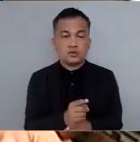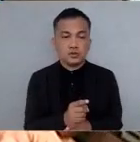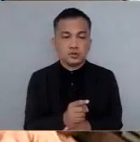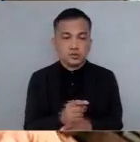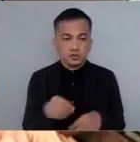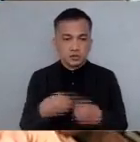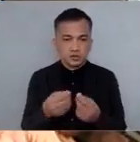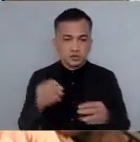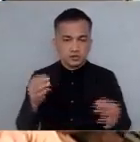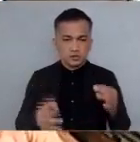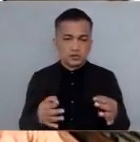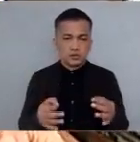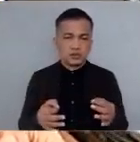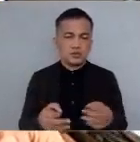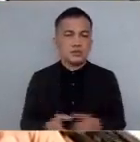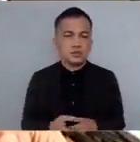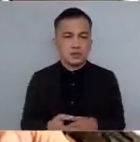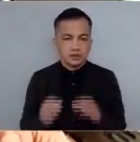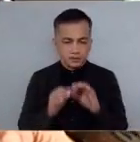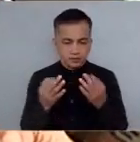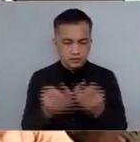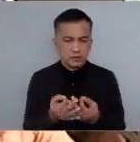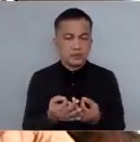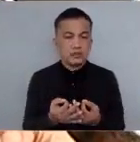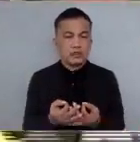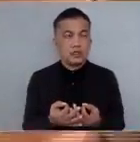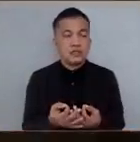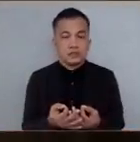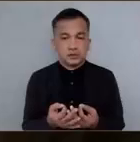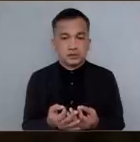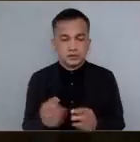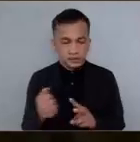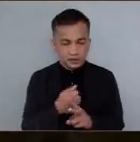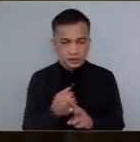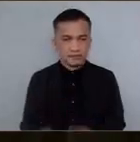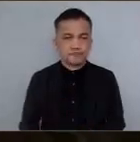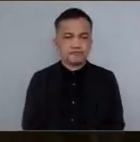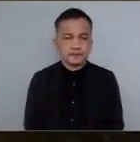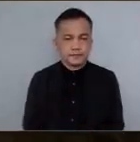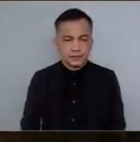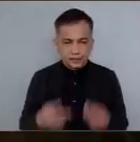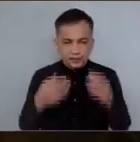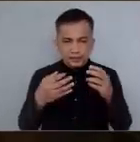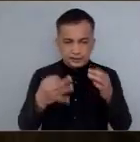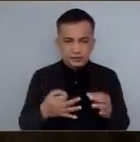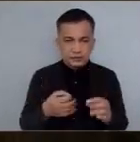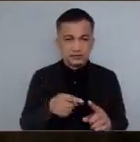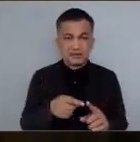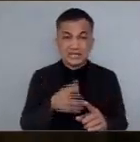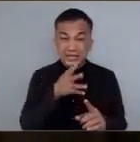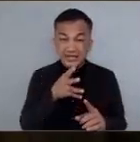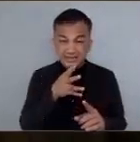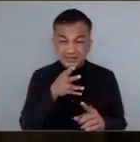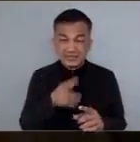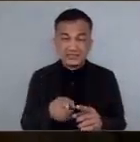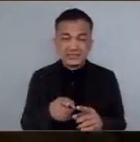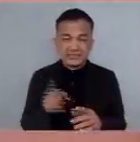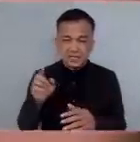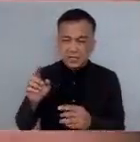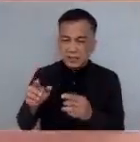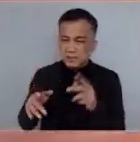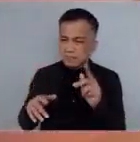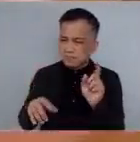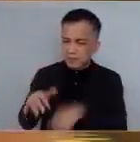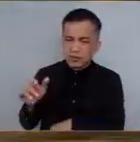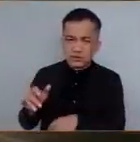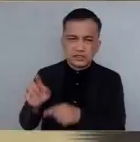po sa pamilya po ng biktima. Desidido si Nanay Elena na mapanagot ang gurong nanampal umano kay